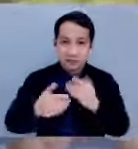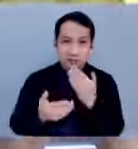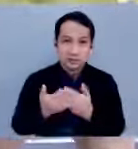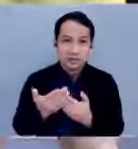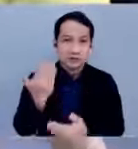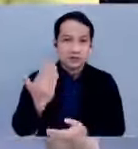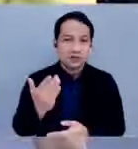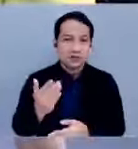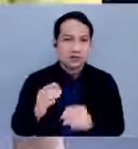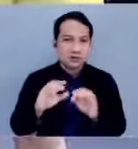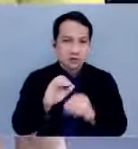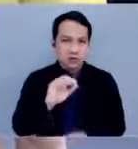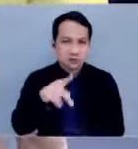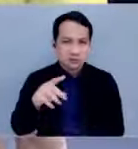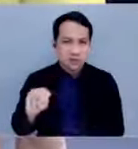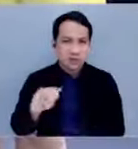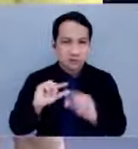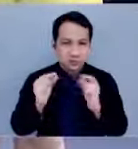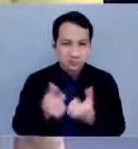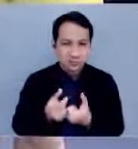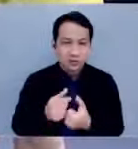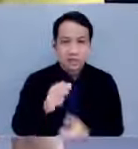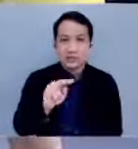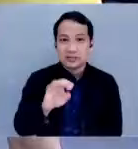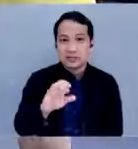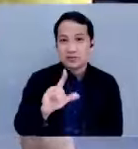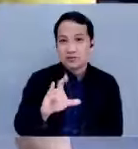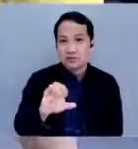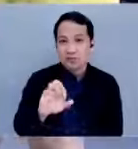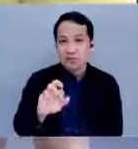legendary OPM pop rock band, the Neocolours.